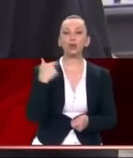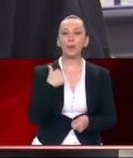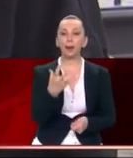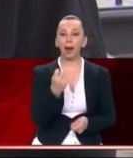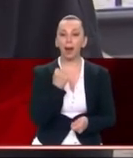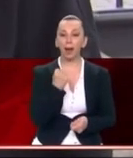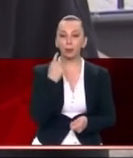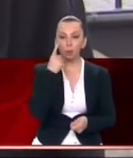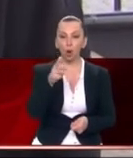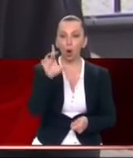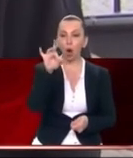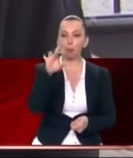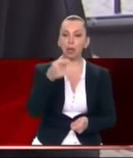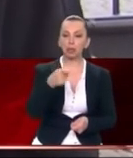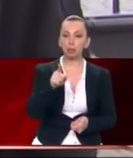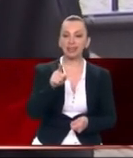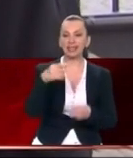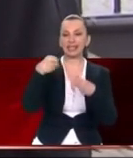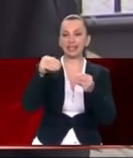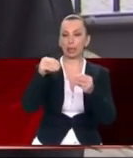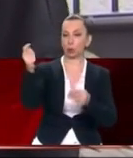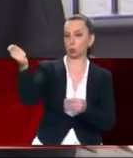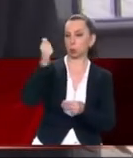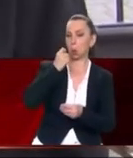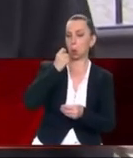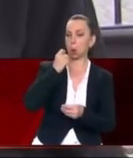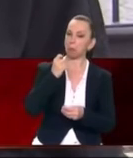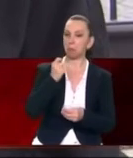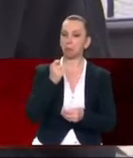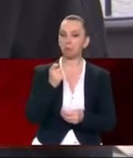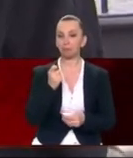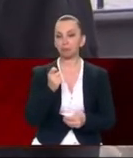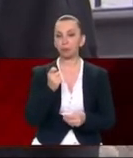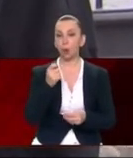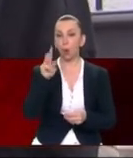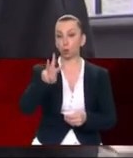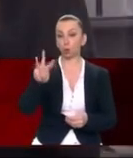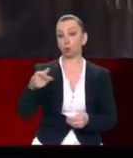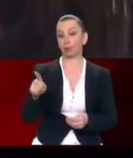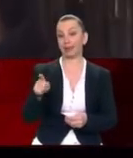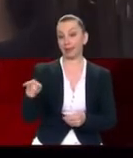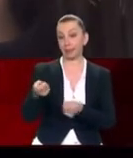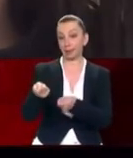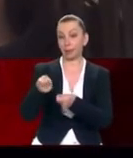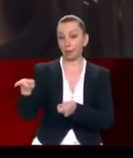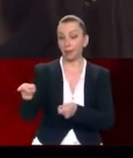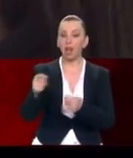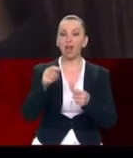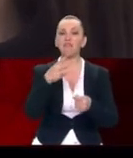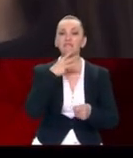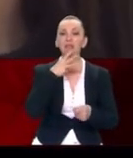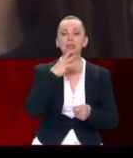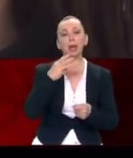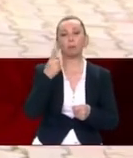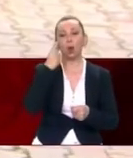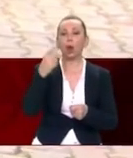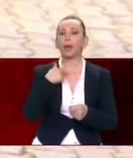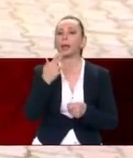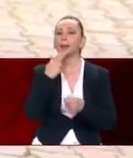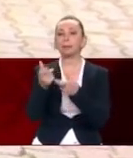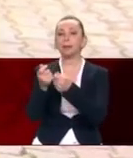ürünü şu an ben 15 bin liradan satıyorum dedi bayan bana. Normalde ürün 33 bin lira. WhatsApp numarası üzerinden bayanla iletişime